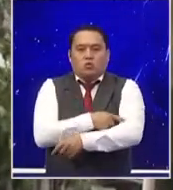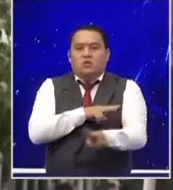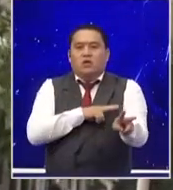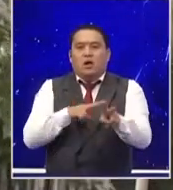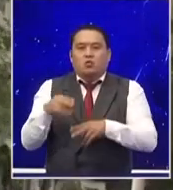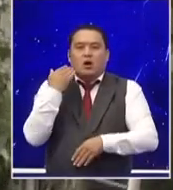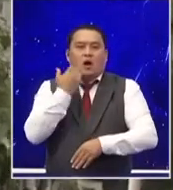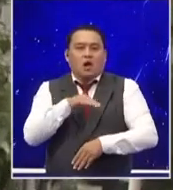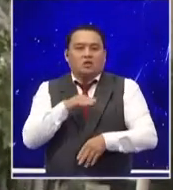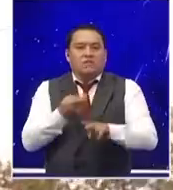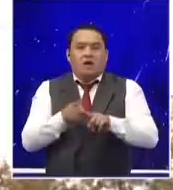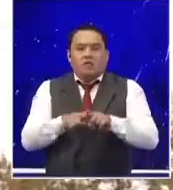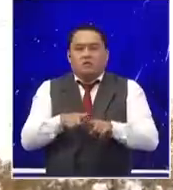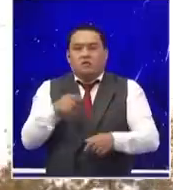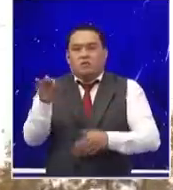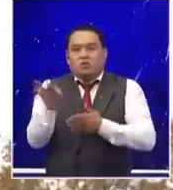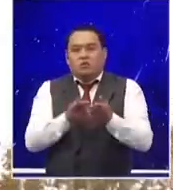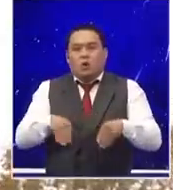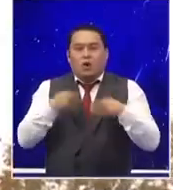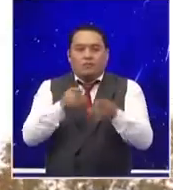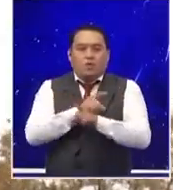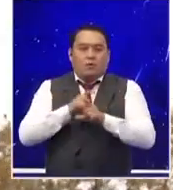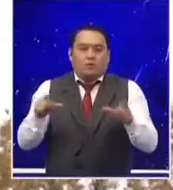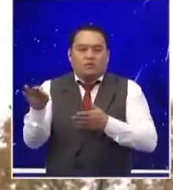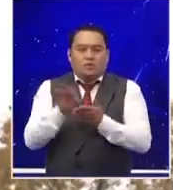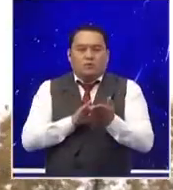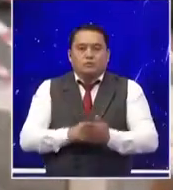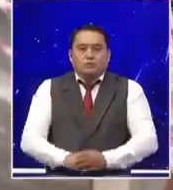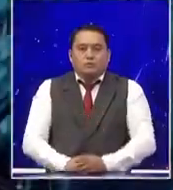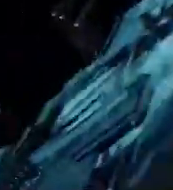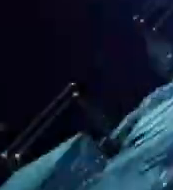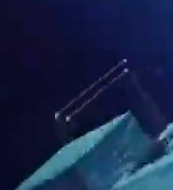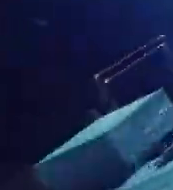усилить контроль за коте своим своевременной сдачи объект как сроку